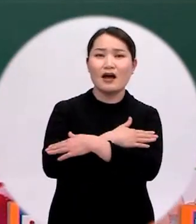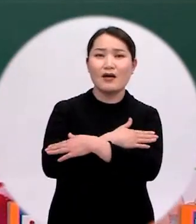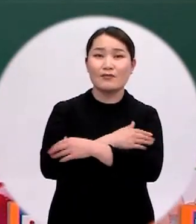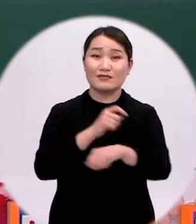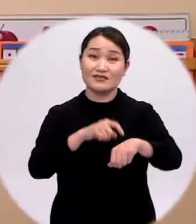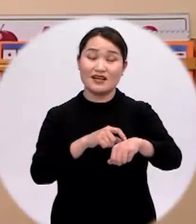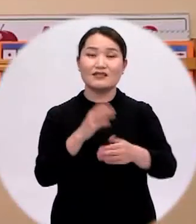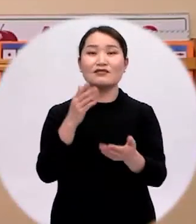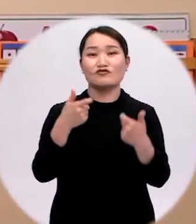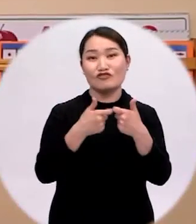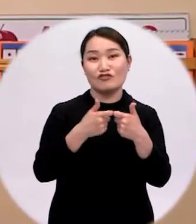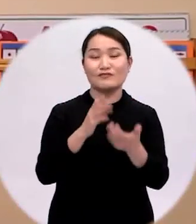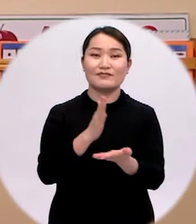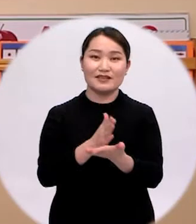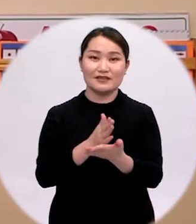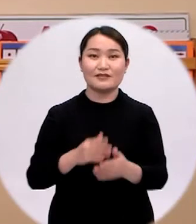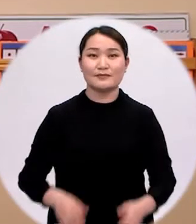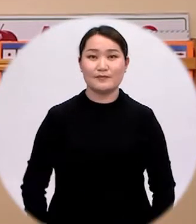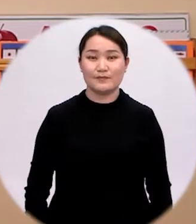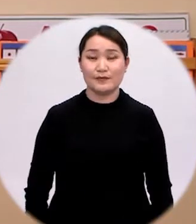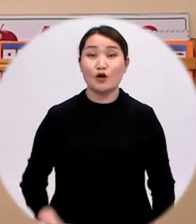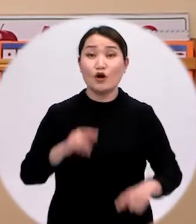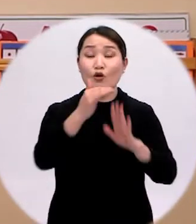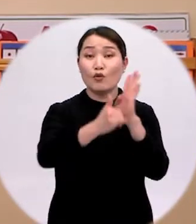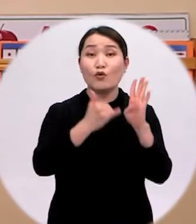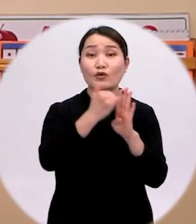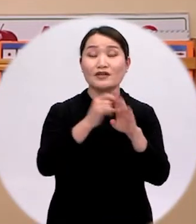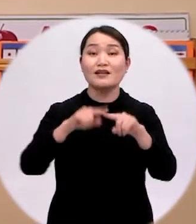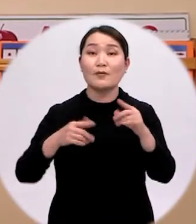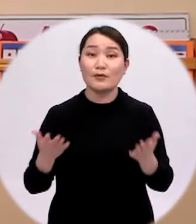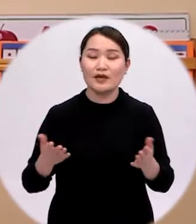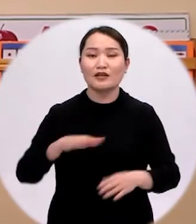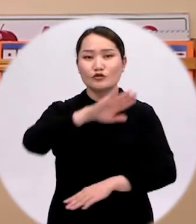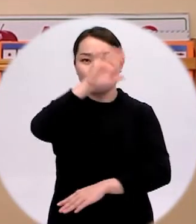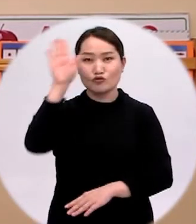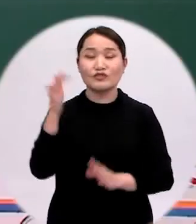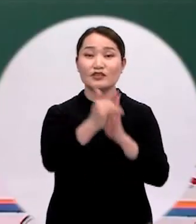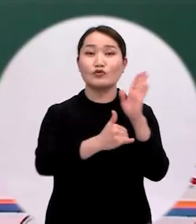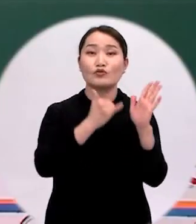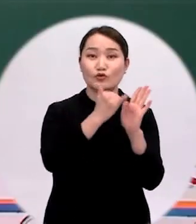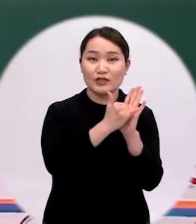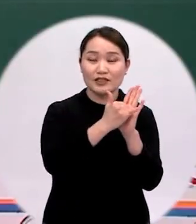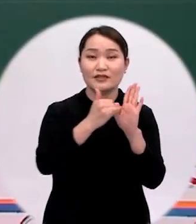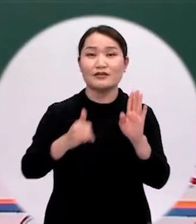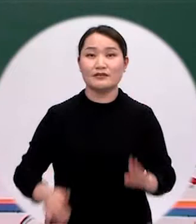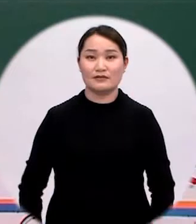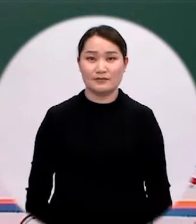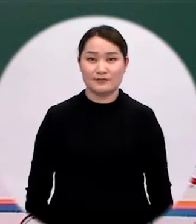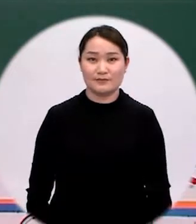ээ. Эдгээр баярууд нь ямар үйлрэлт болдог лээ? Зуны үйлрэлт.